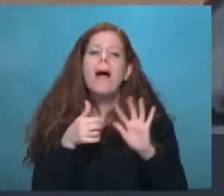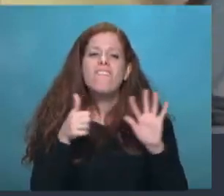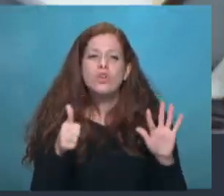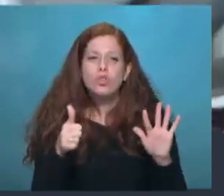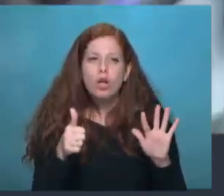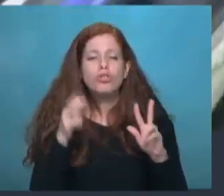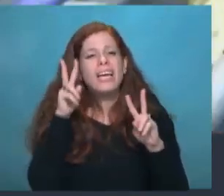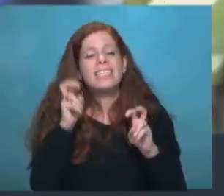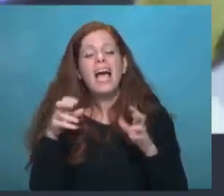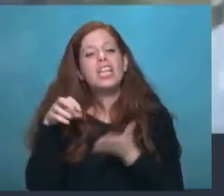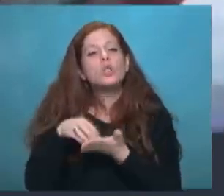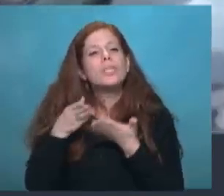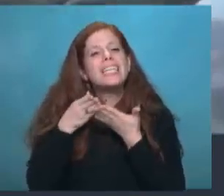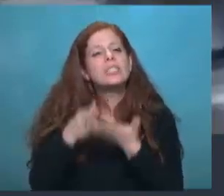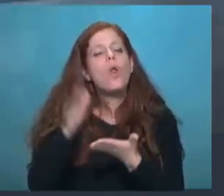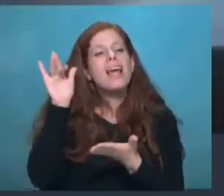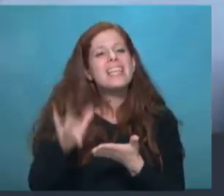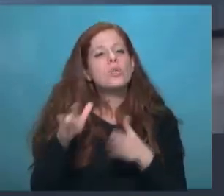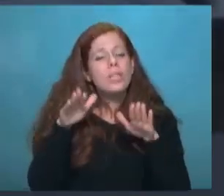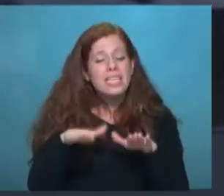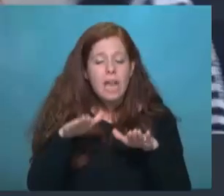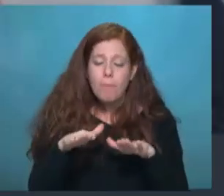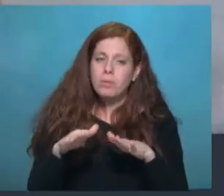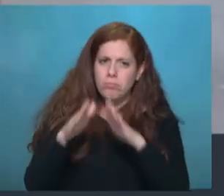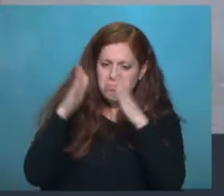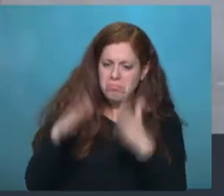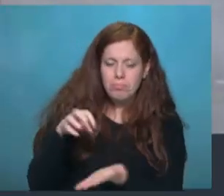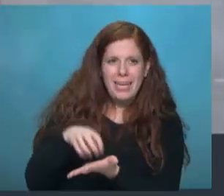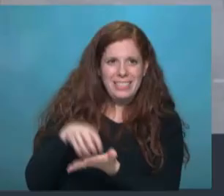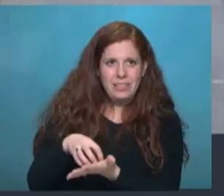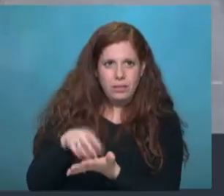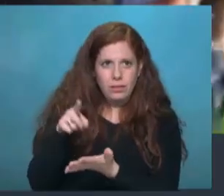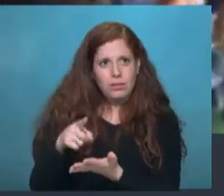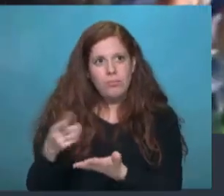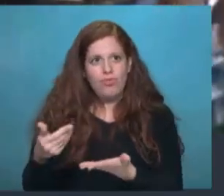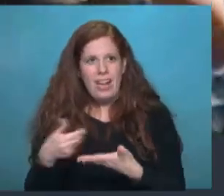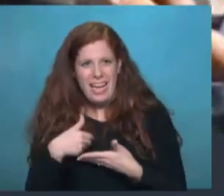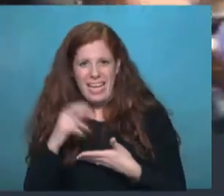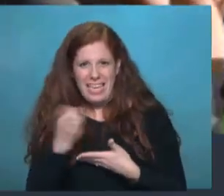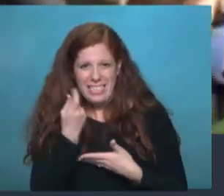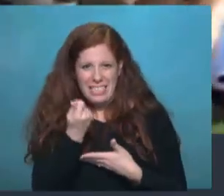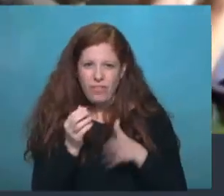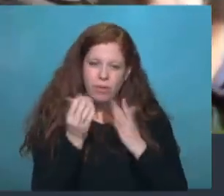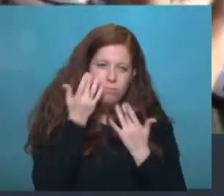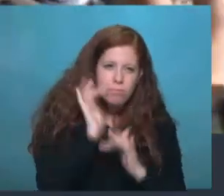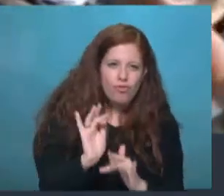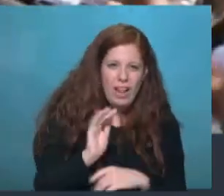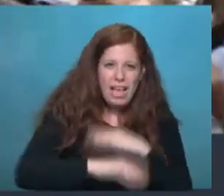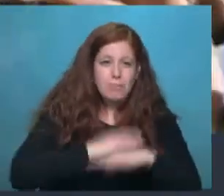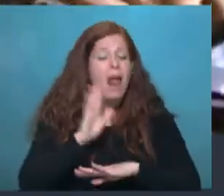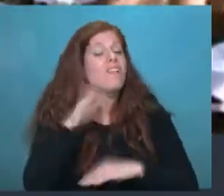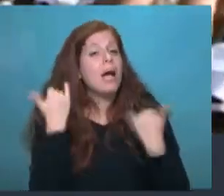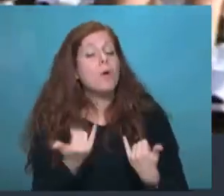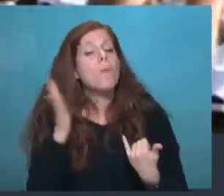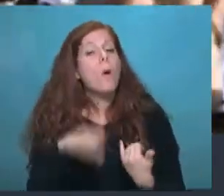רשות הסיוע להתנגדות האסלאמית גורם מרכזי בגיוס כספים למען חיזבאללה, אך גם כיום, למרות העיצומים, אותו